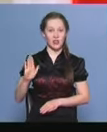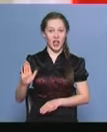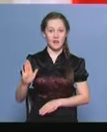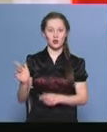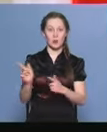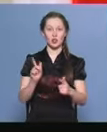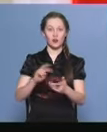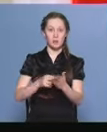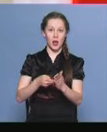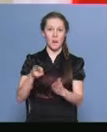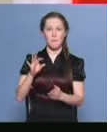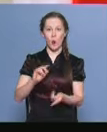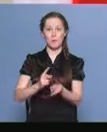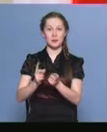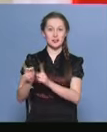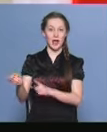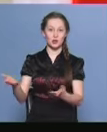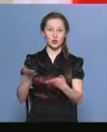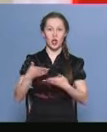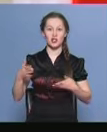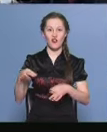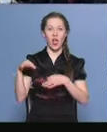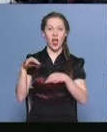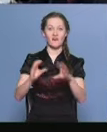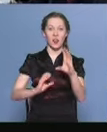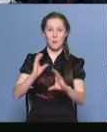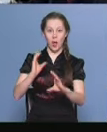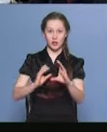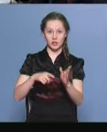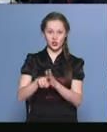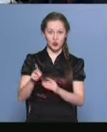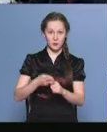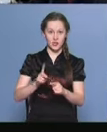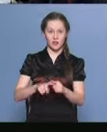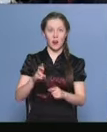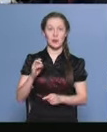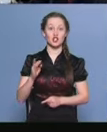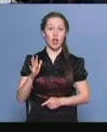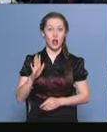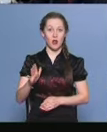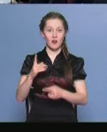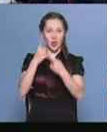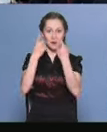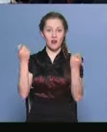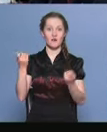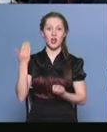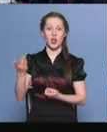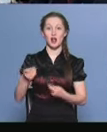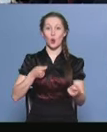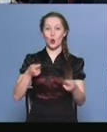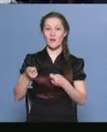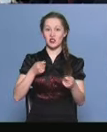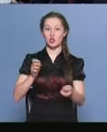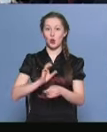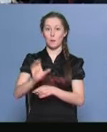по оптимизации нашего автопарка. Начнем с этого. Александр Брычалов объявил выговор руководителю Министерства